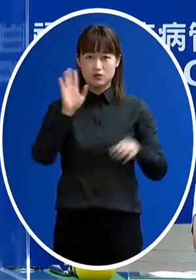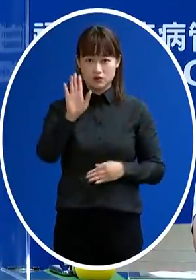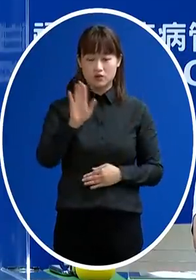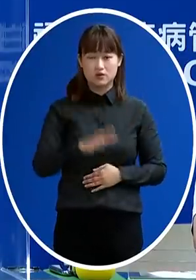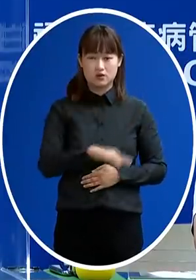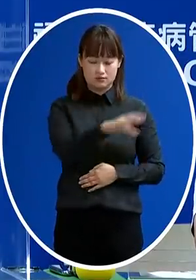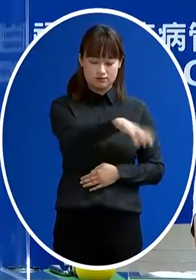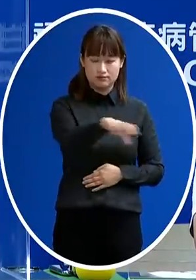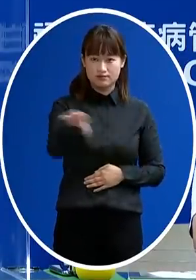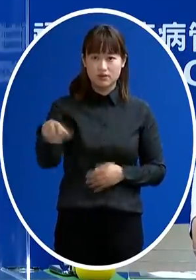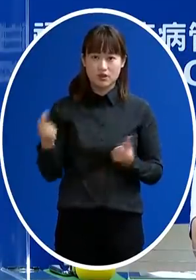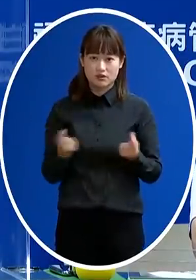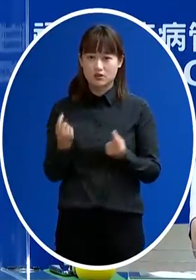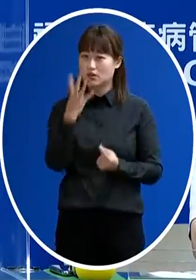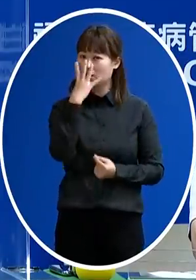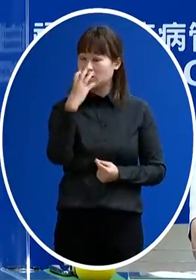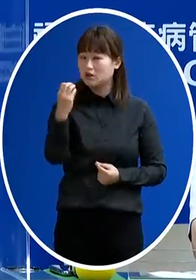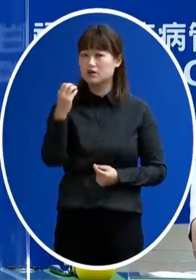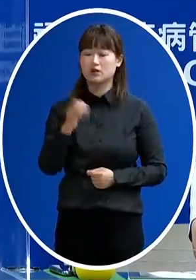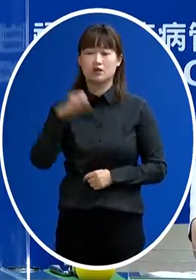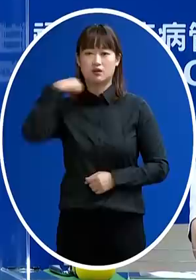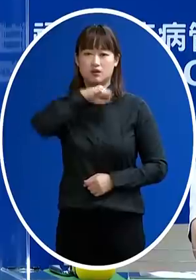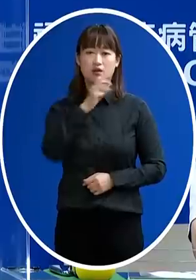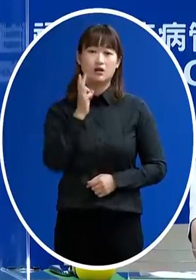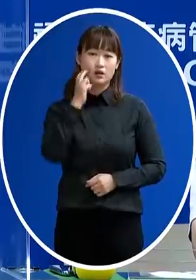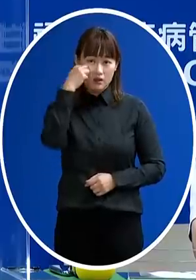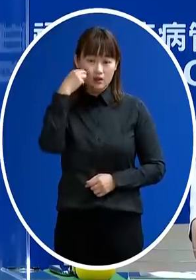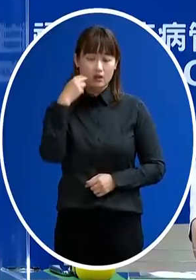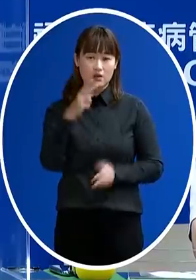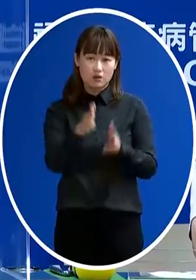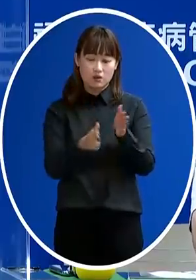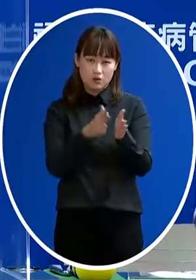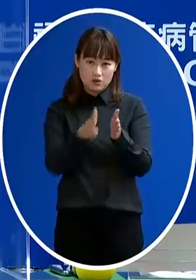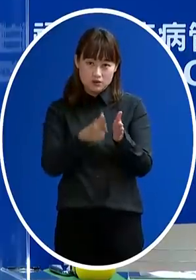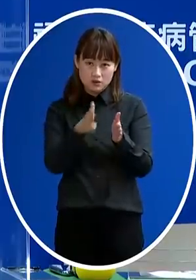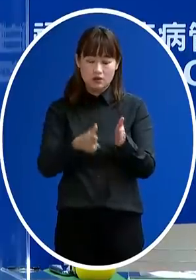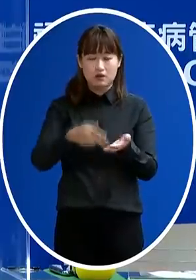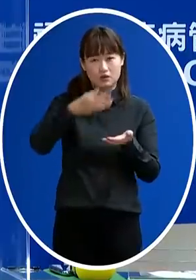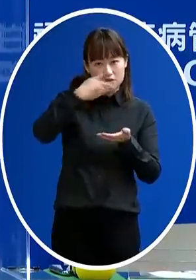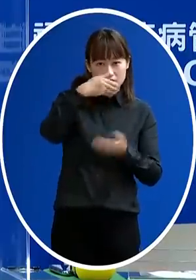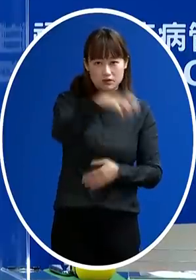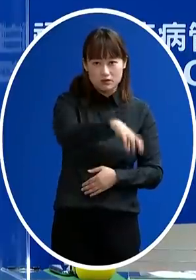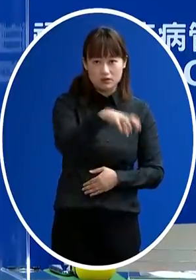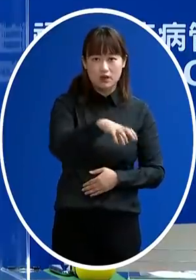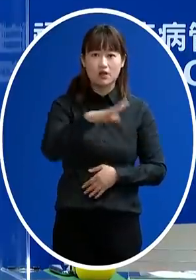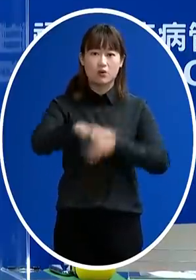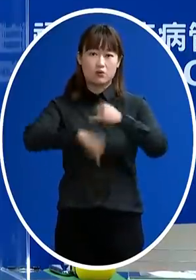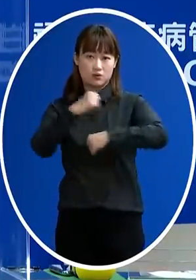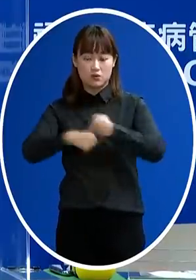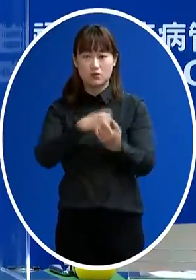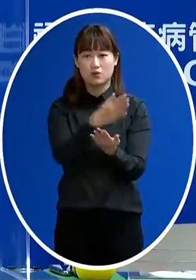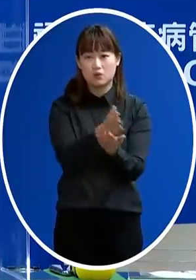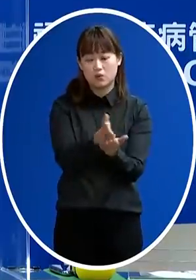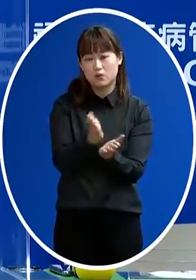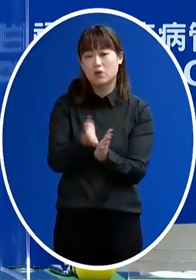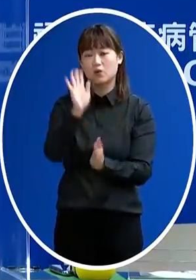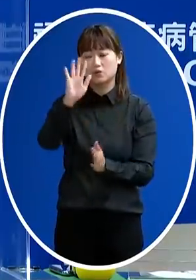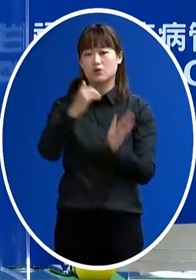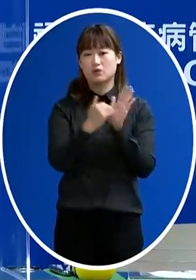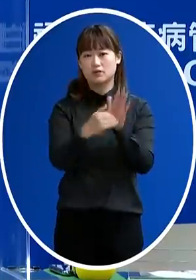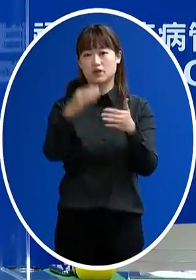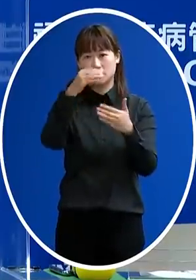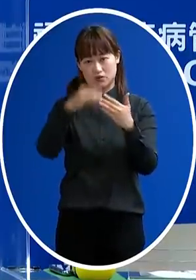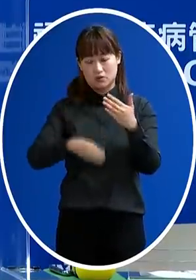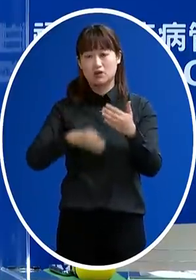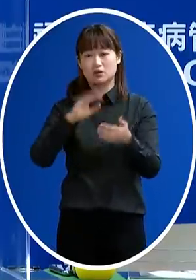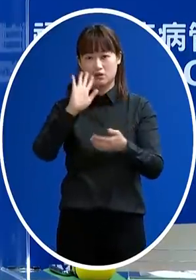所比如像高铁、台铁的用餐区或活动，符合相关的防疫措施得